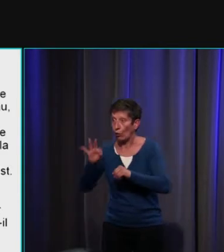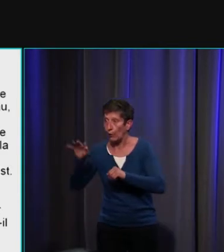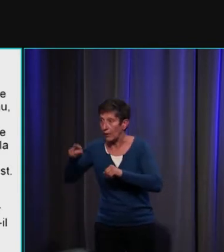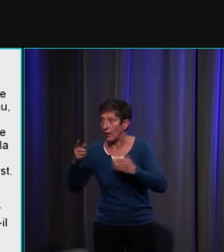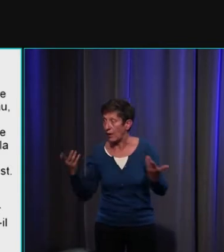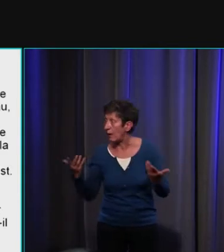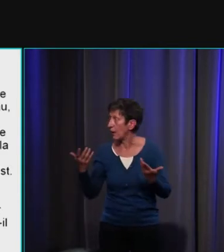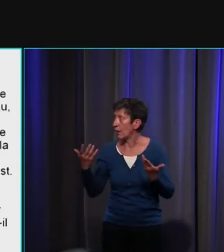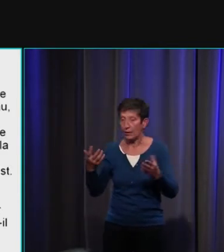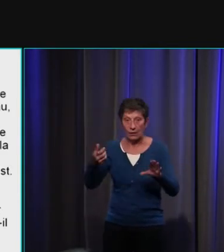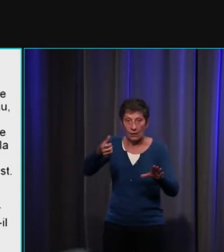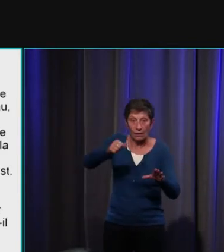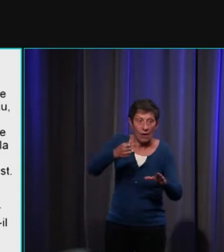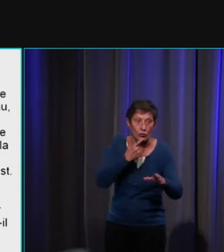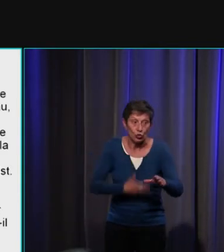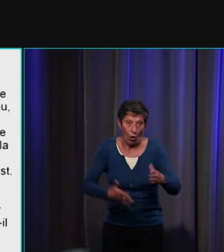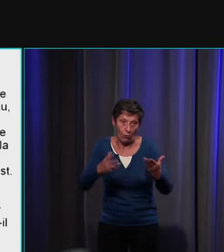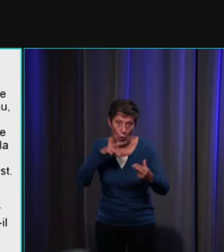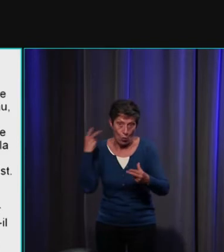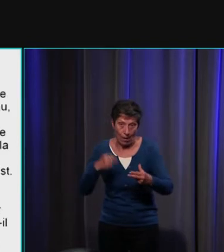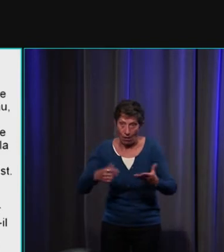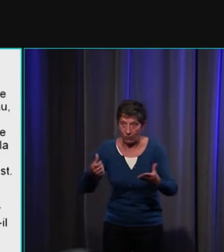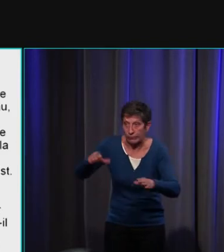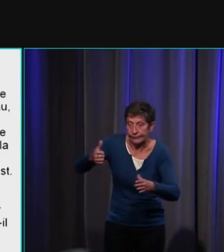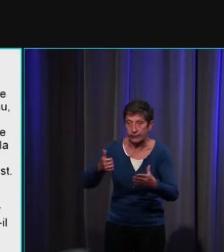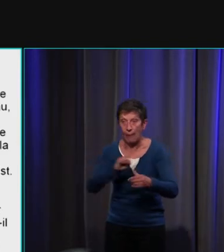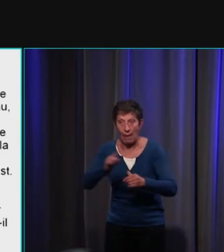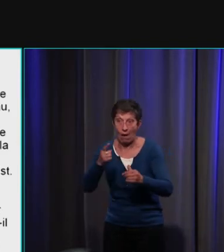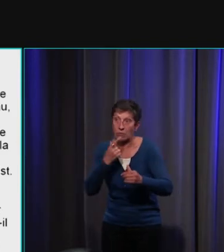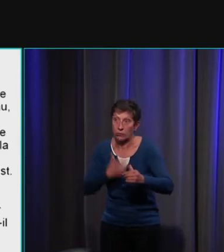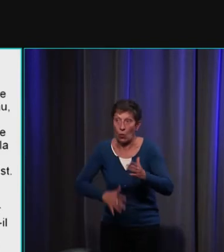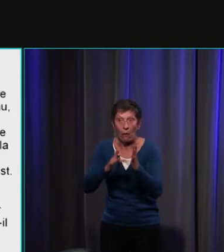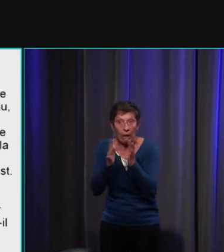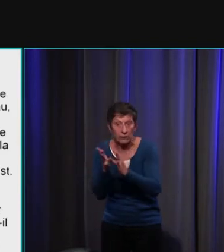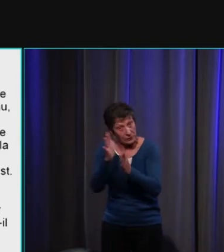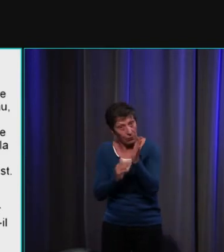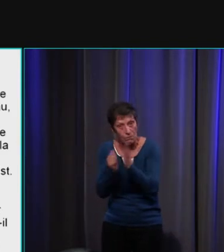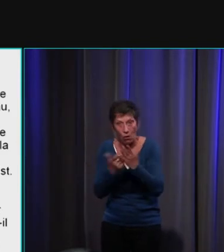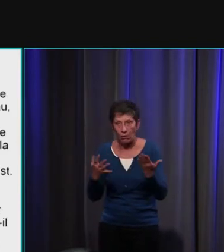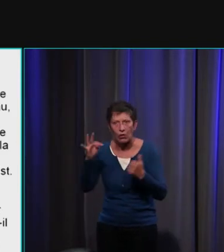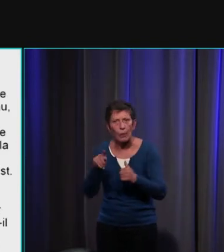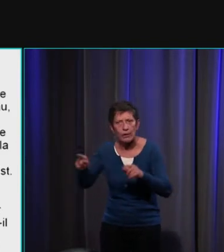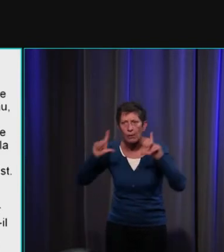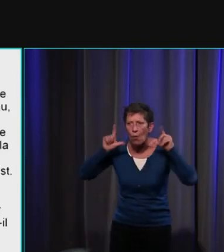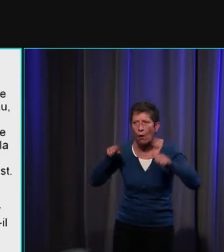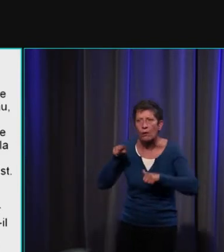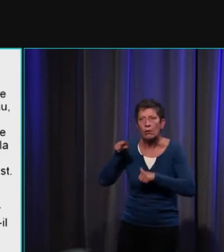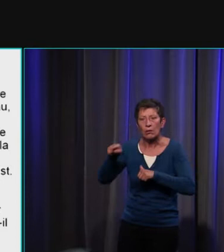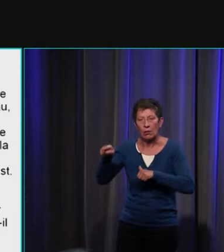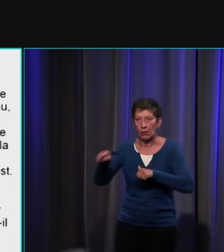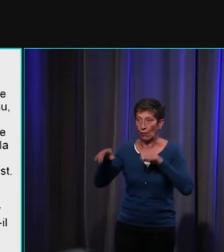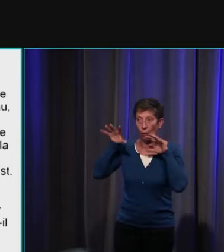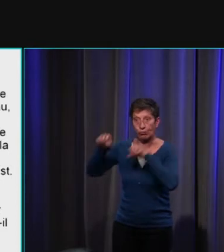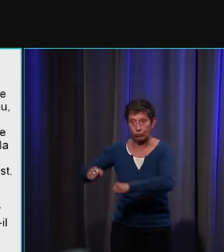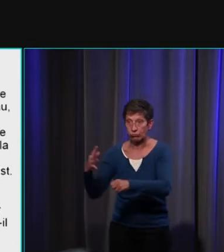verser du sang humain voilà encore quelque chose d'horrible dont les templiers pourtant ce sont eux qui ont tenu la terre sainte